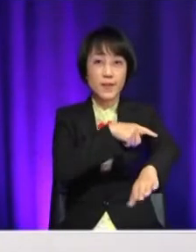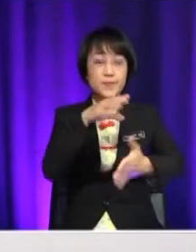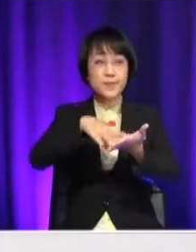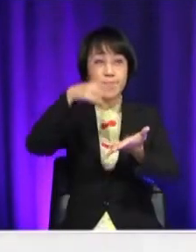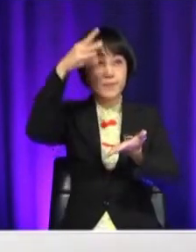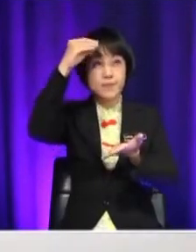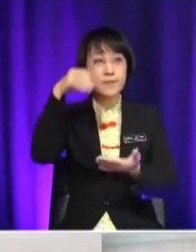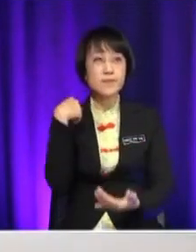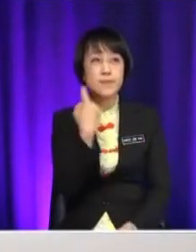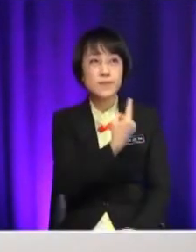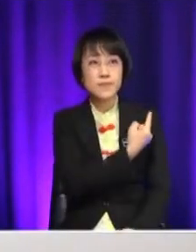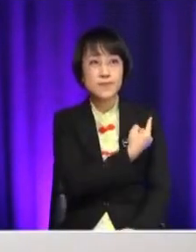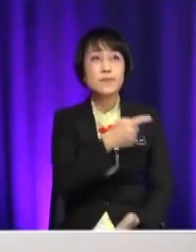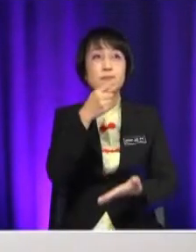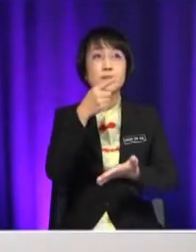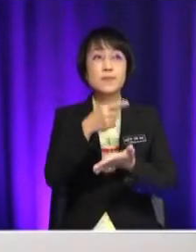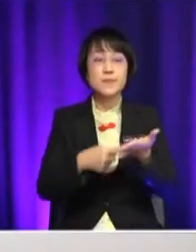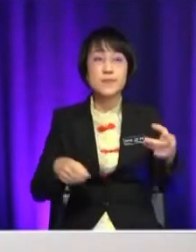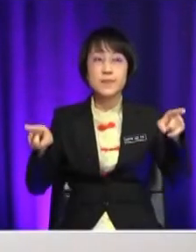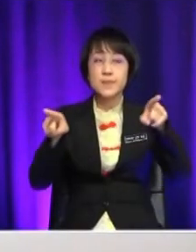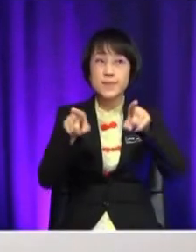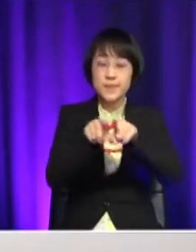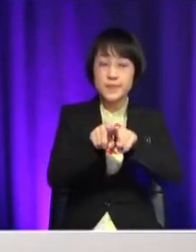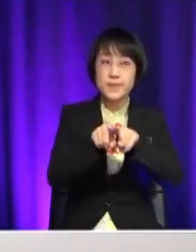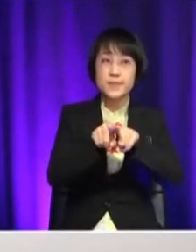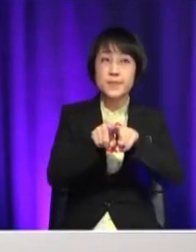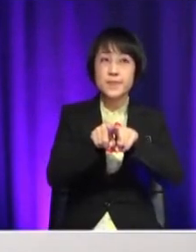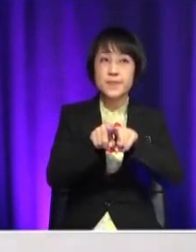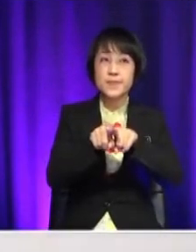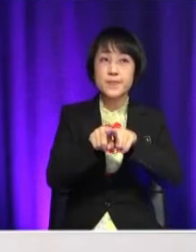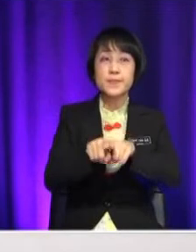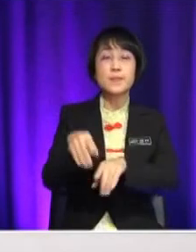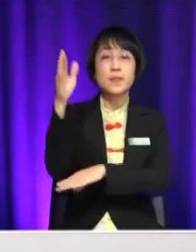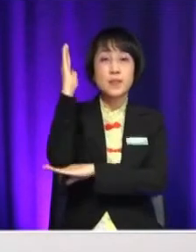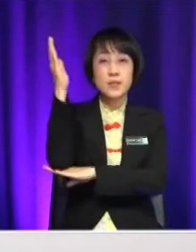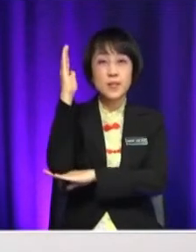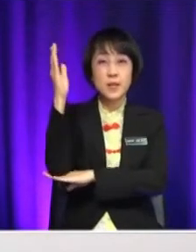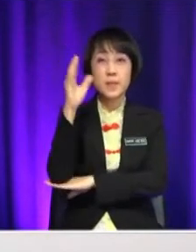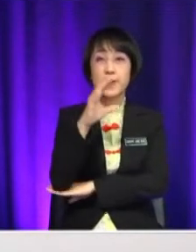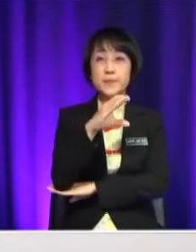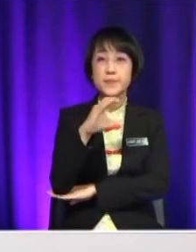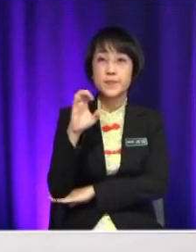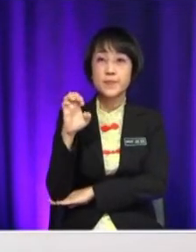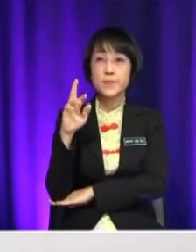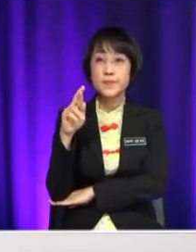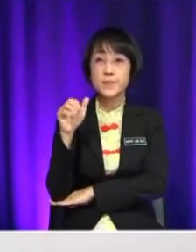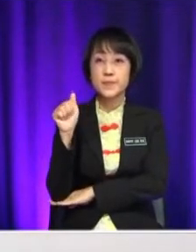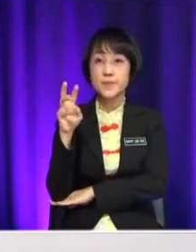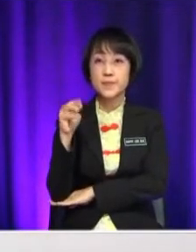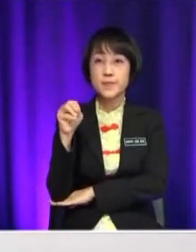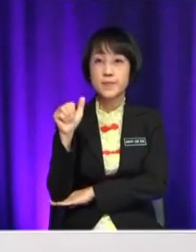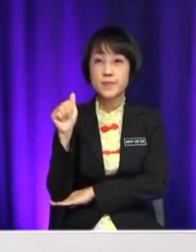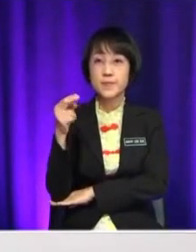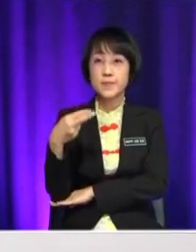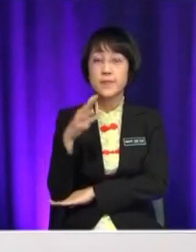kan. Apa persamaan tentang ceramah dan syarahan? Siapa nak jawab?